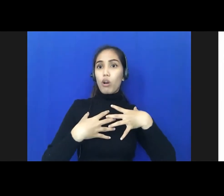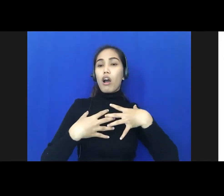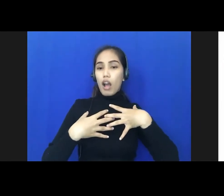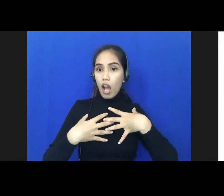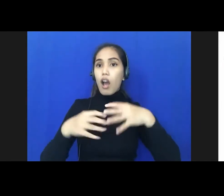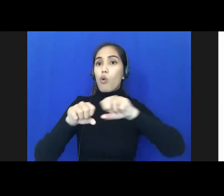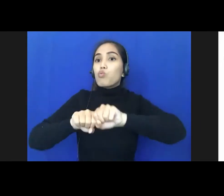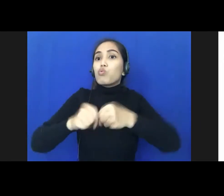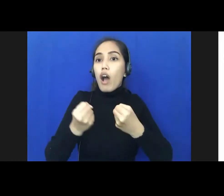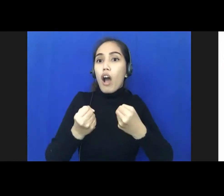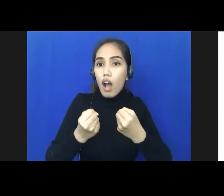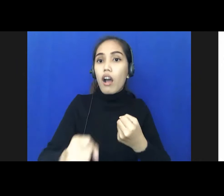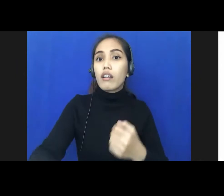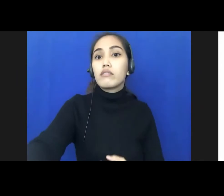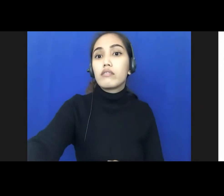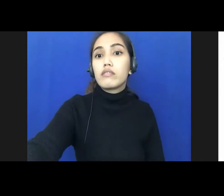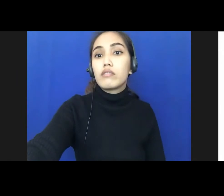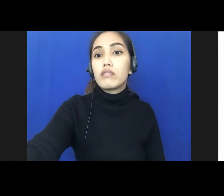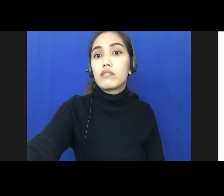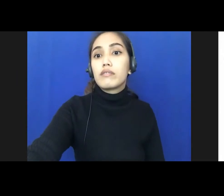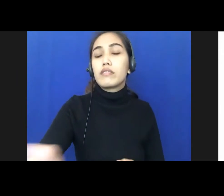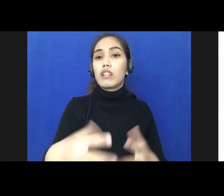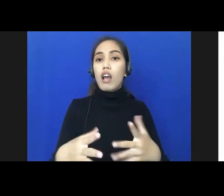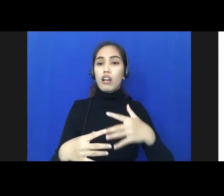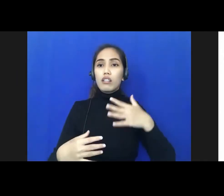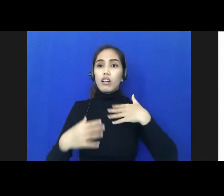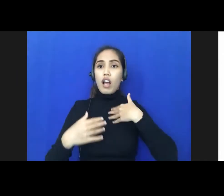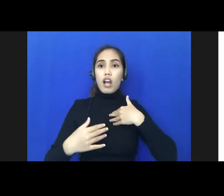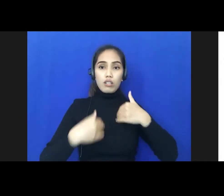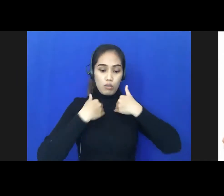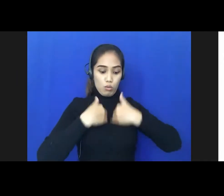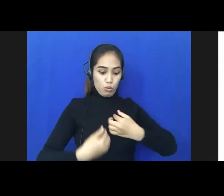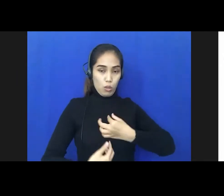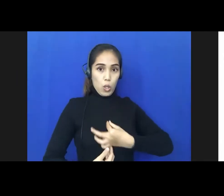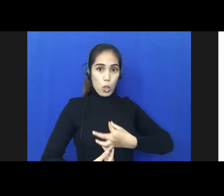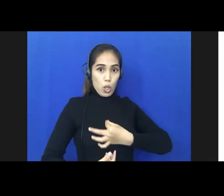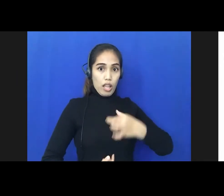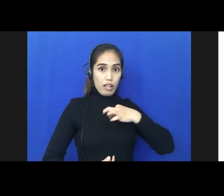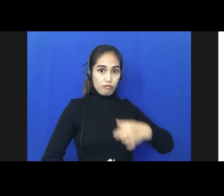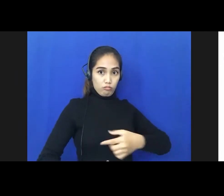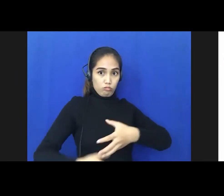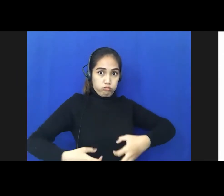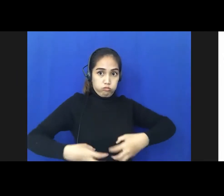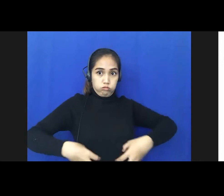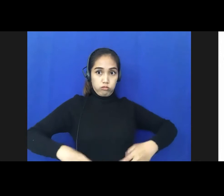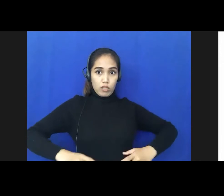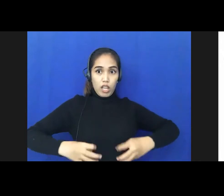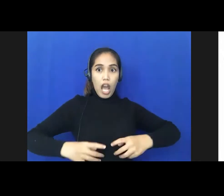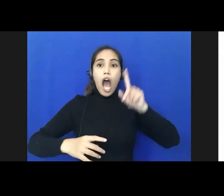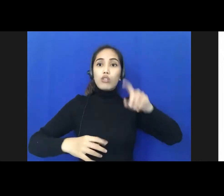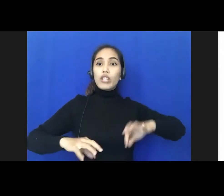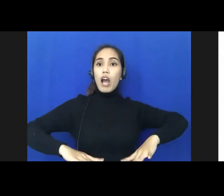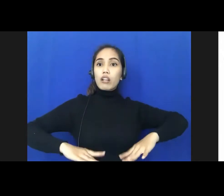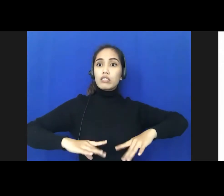atau kedua belah jaringan paru-paru. Kantong udara atau alveoli pada paru-paru yang seharusnya berisi udara